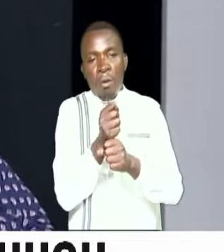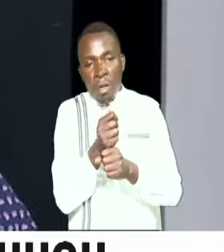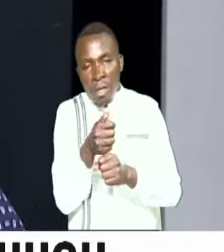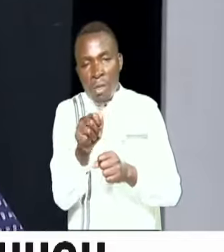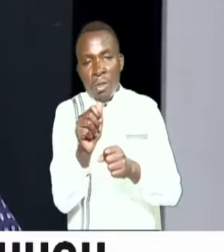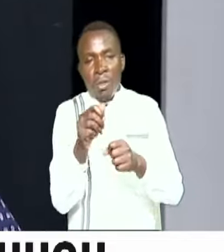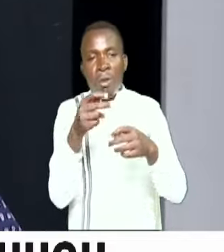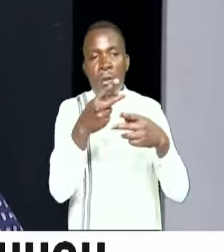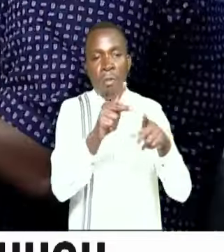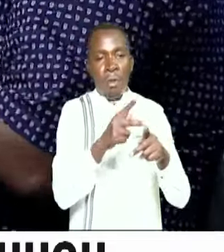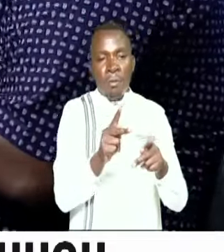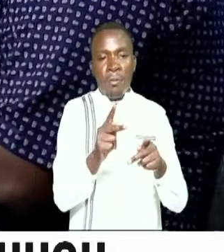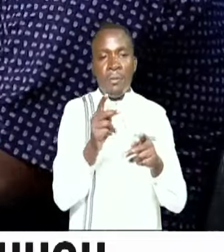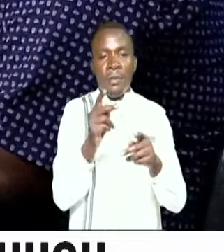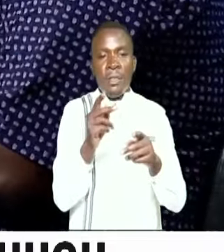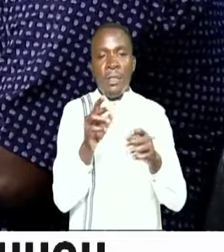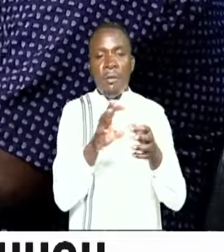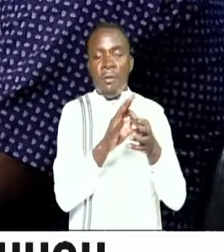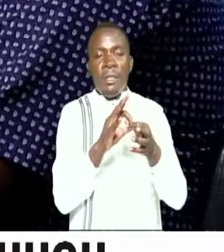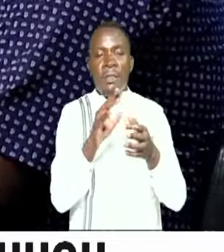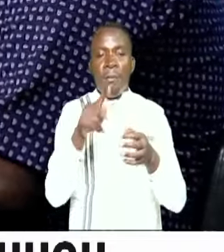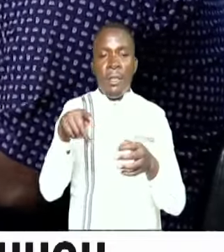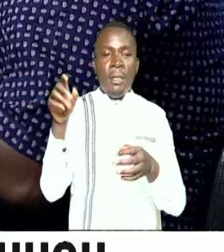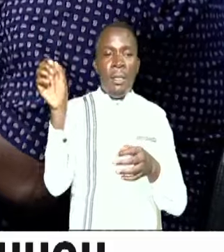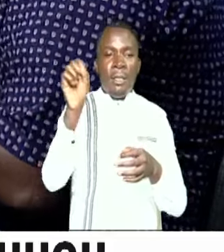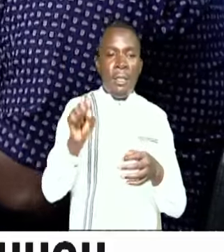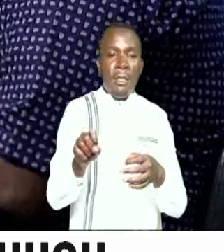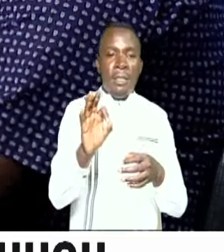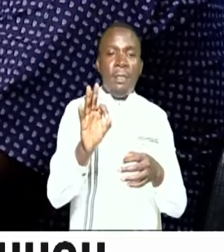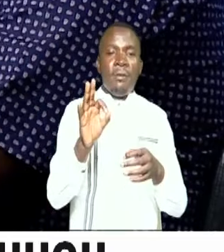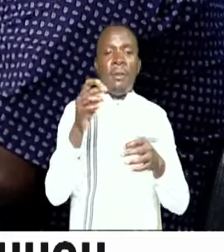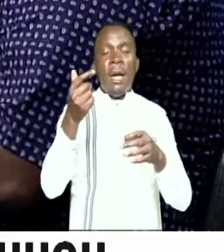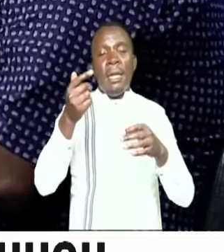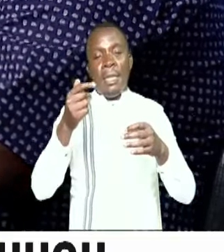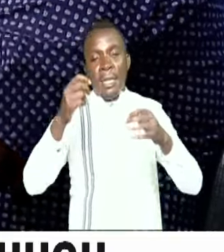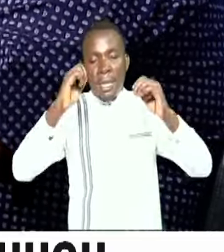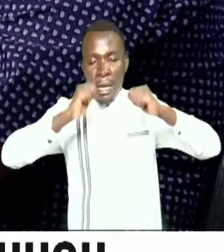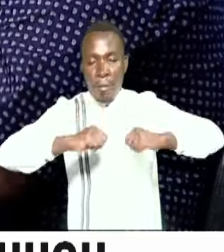in parity ya PSF, ubona hari amasezerano agenda asinywa